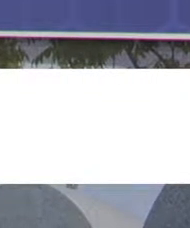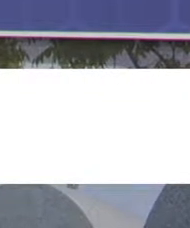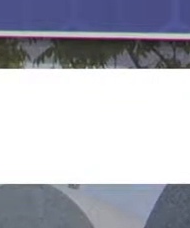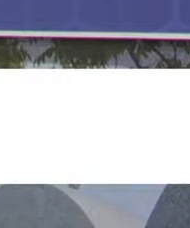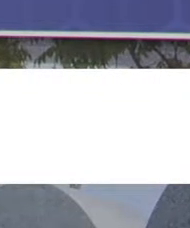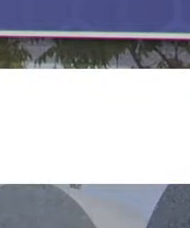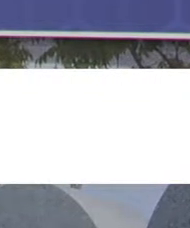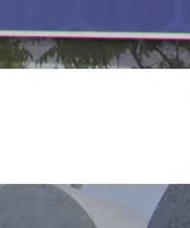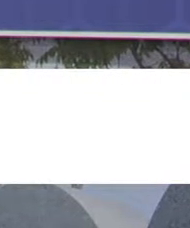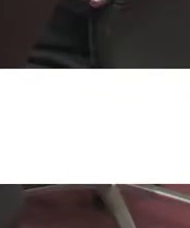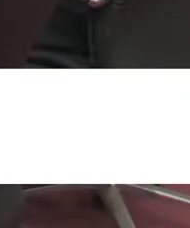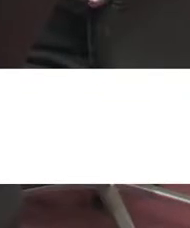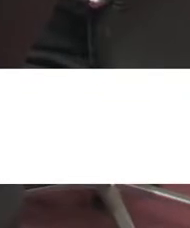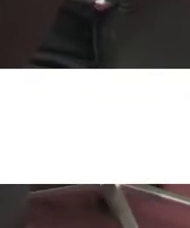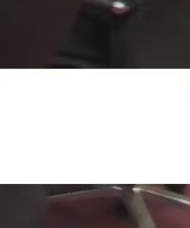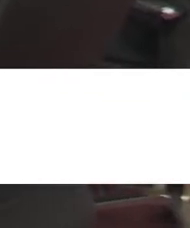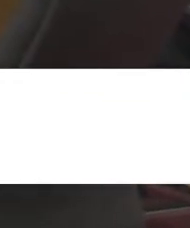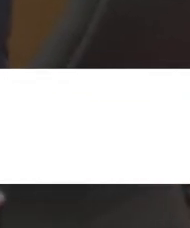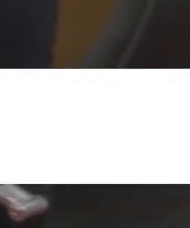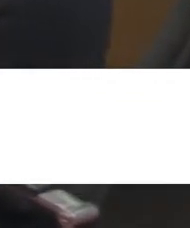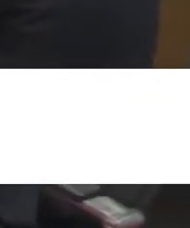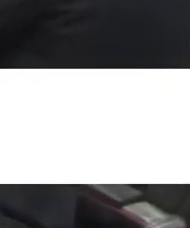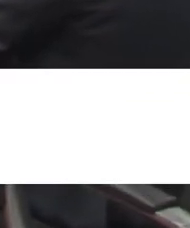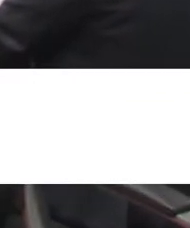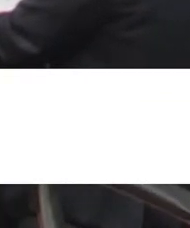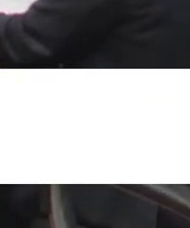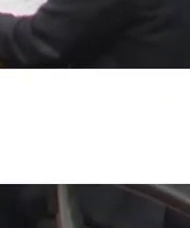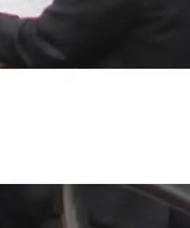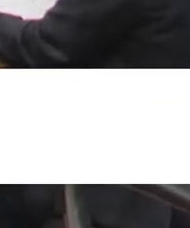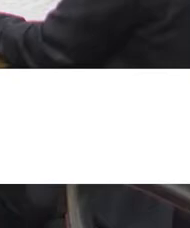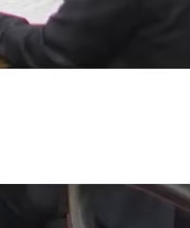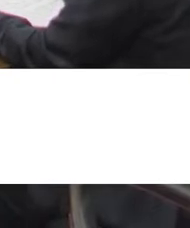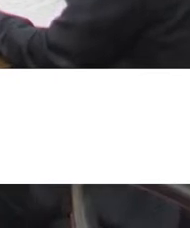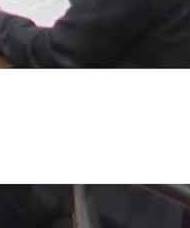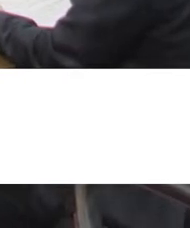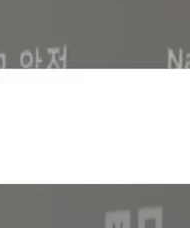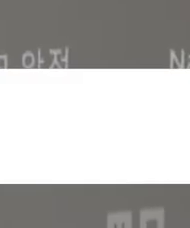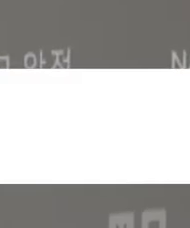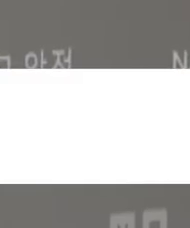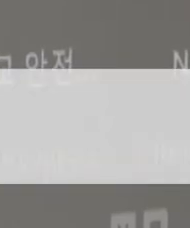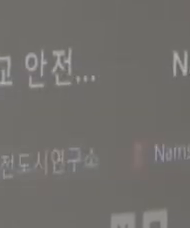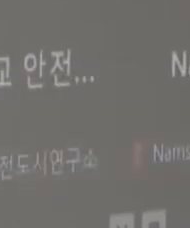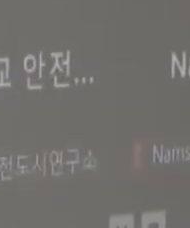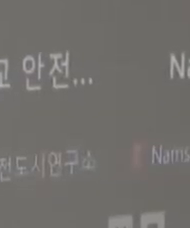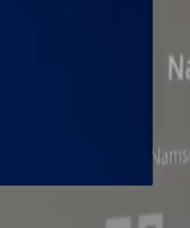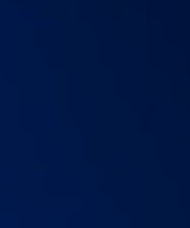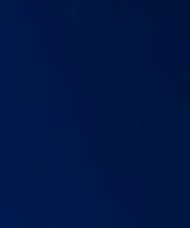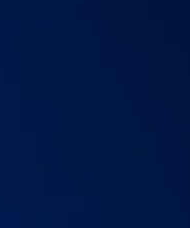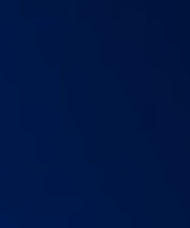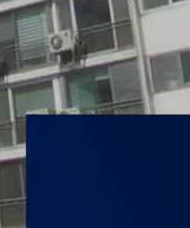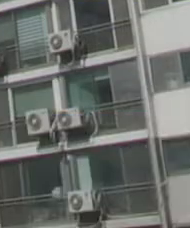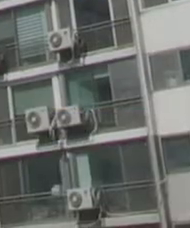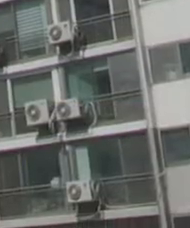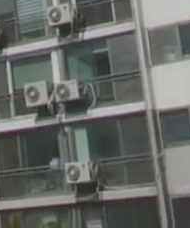지난 5월 3일과 4일 이틀 동안 강서구 국제안전도시 공인을 위한 2차 실사가 진행됐습니다.